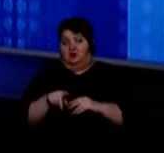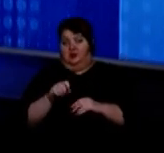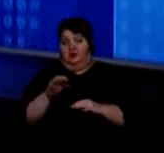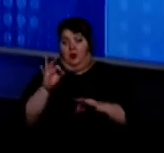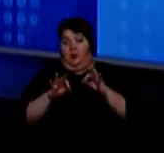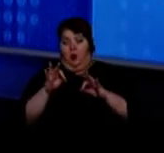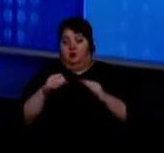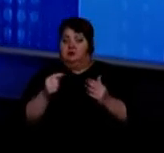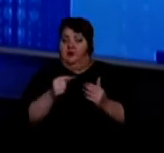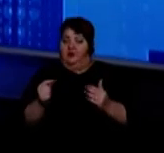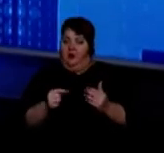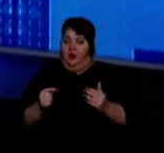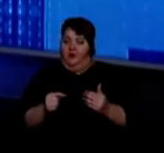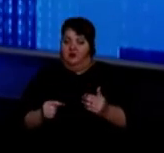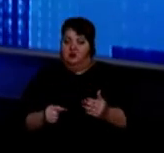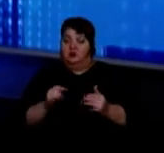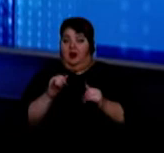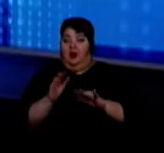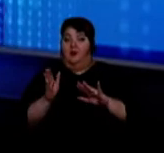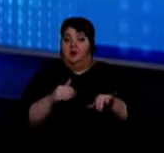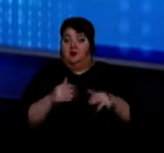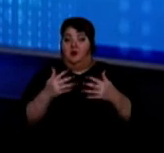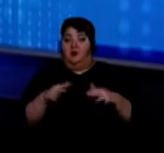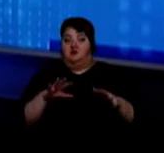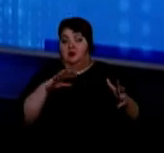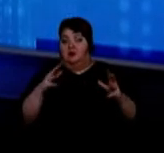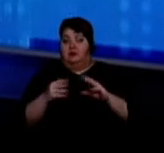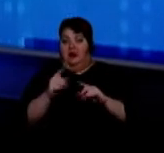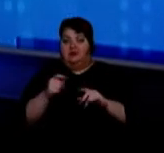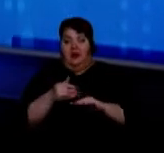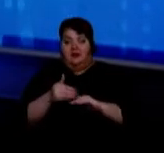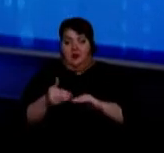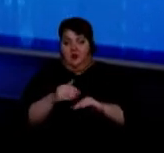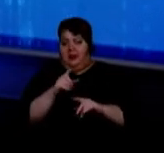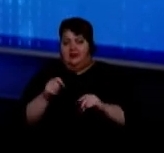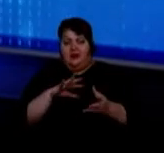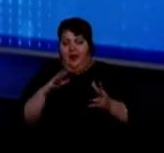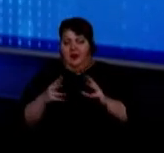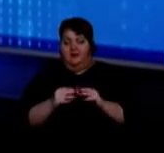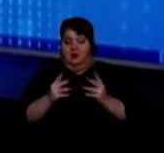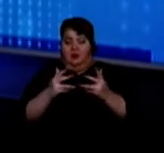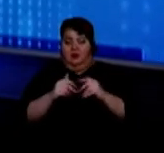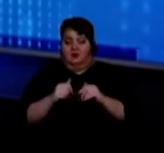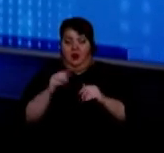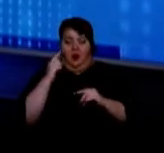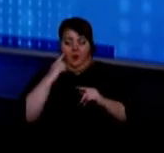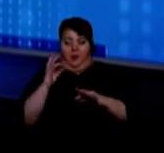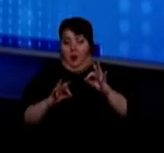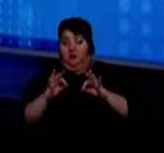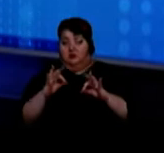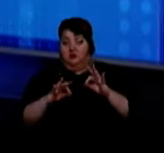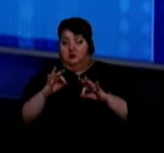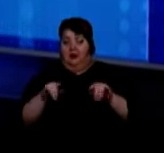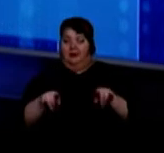бонуси відраховуються. І потім вже за запізнення, за все нараховуються бонуси. Потім вже в нас